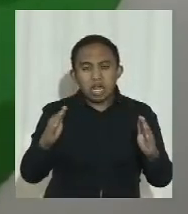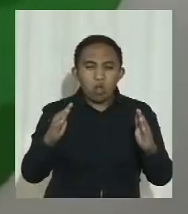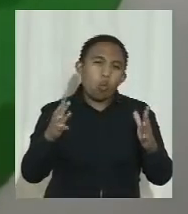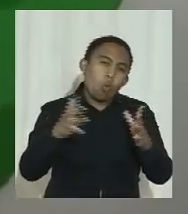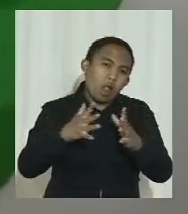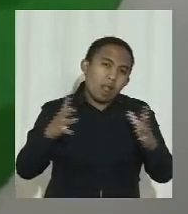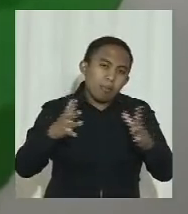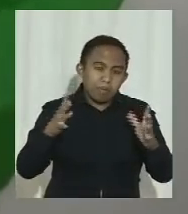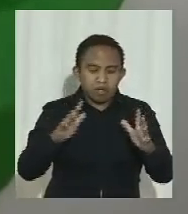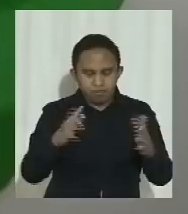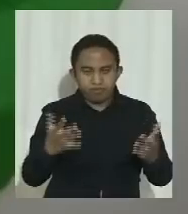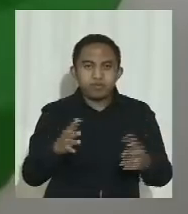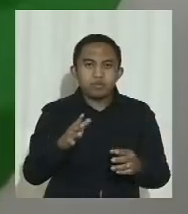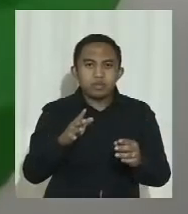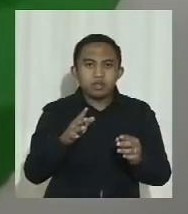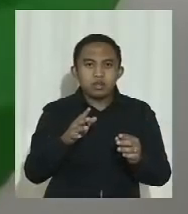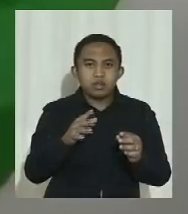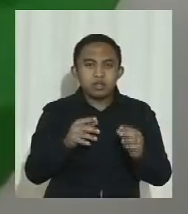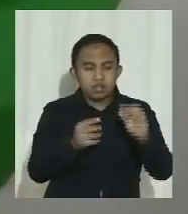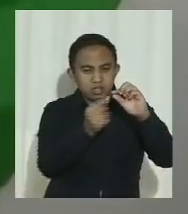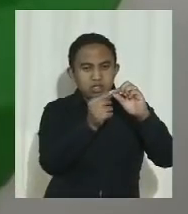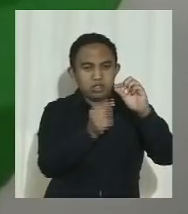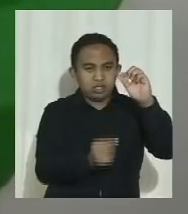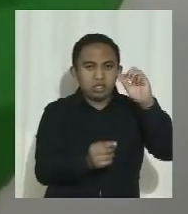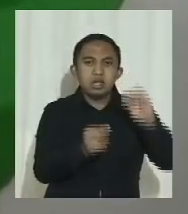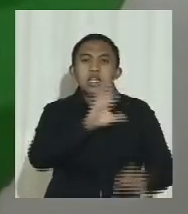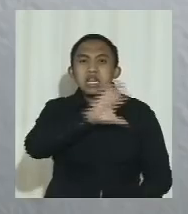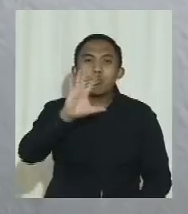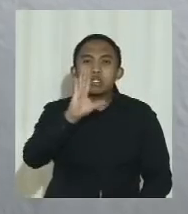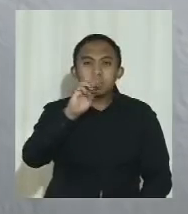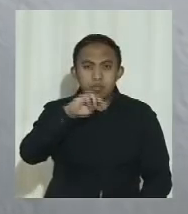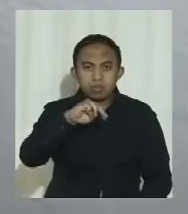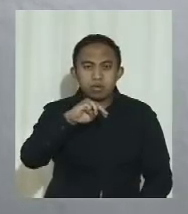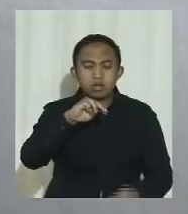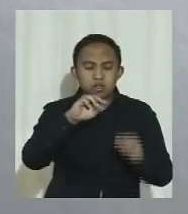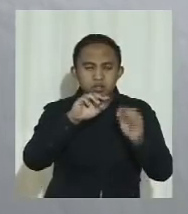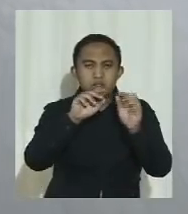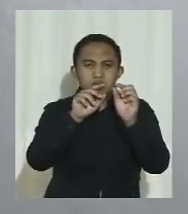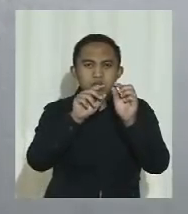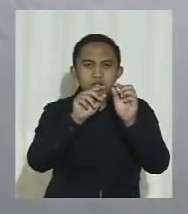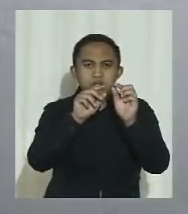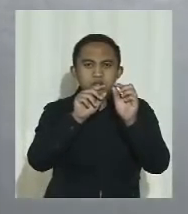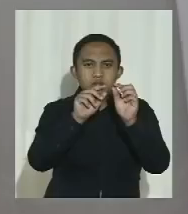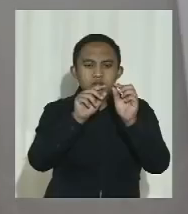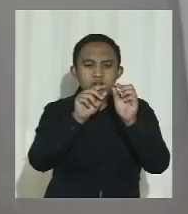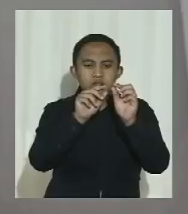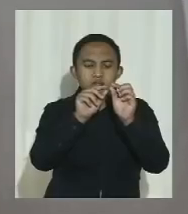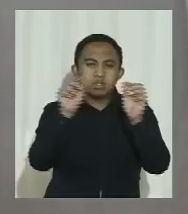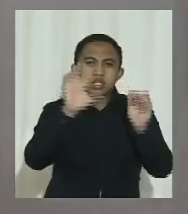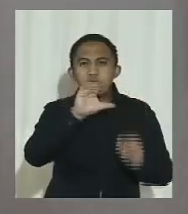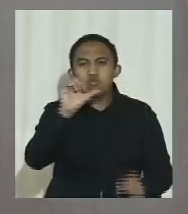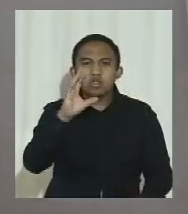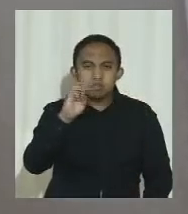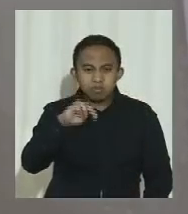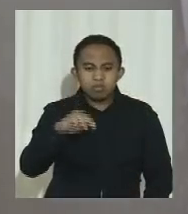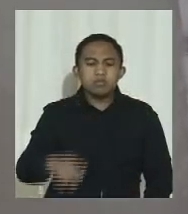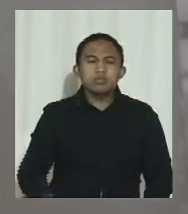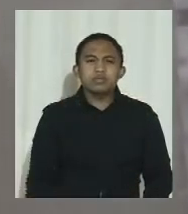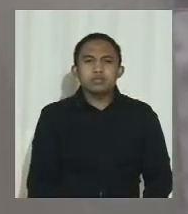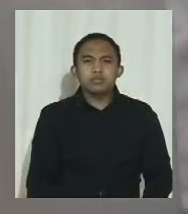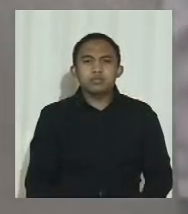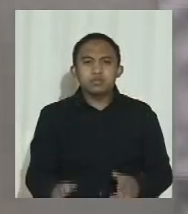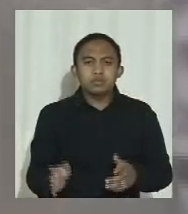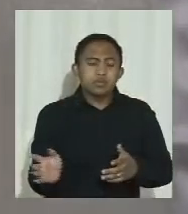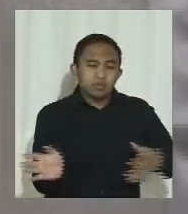lehibebe, 15 cm ny sakany ary 15 cm ny lavany. Dia ho an'ny